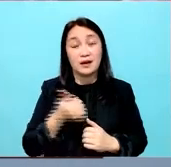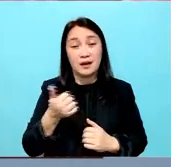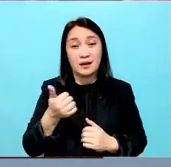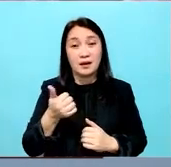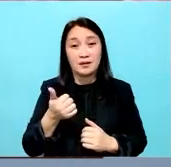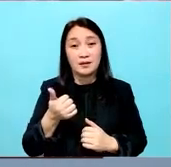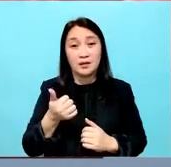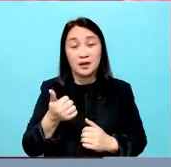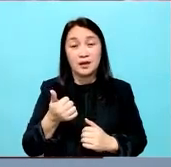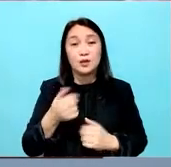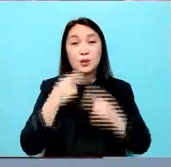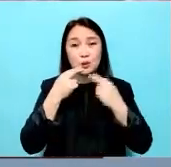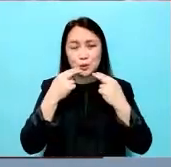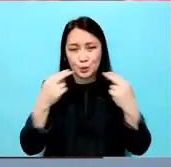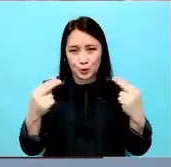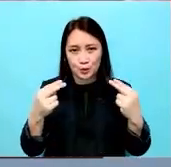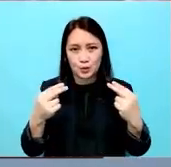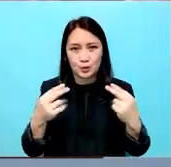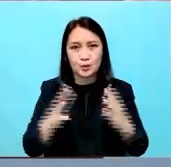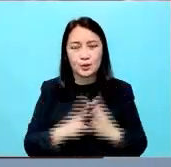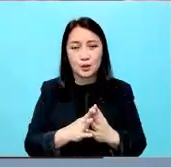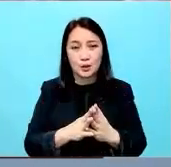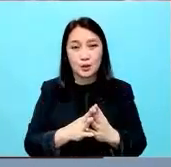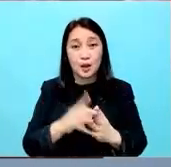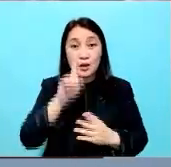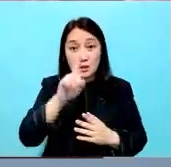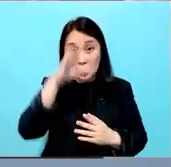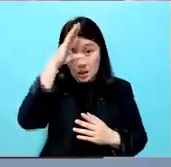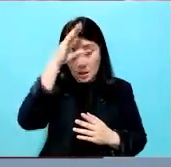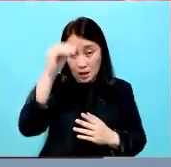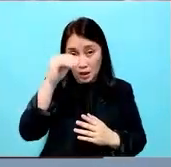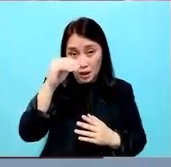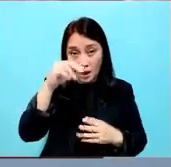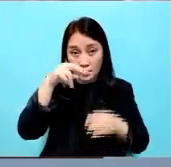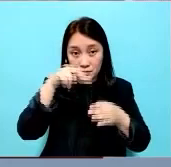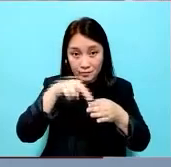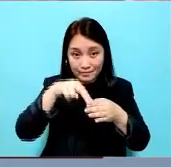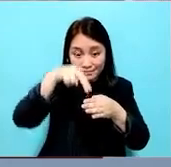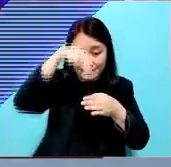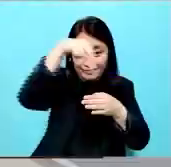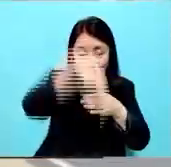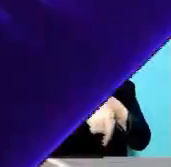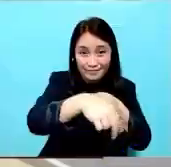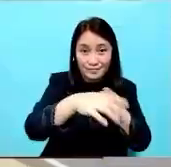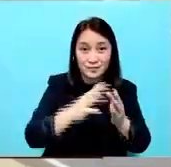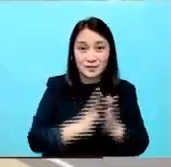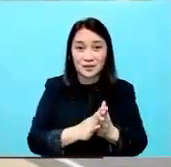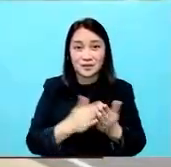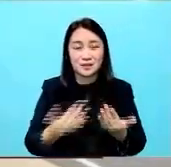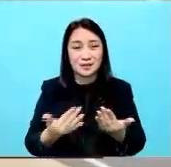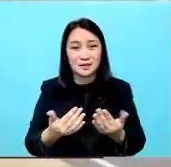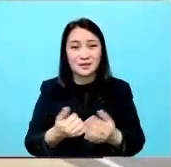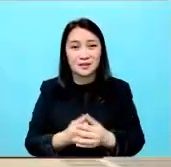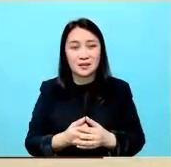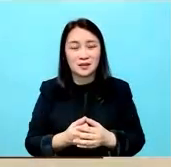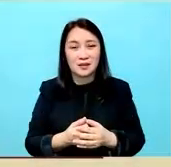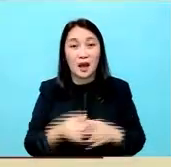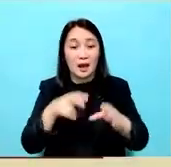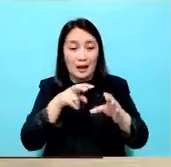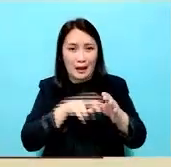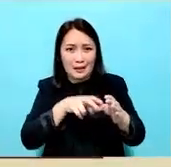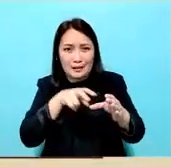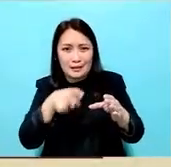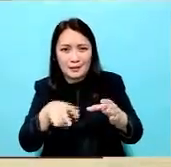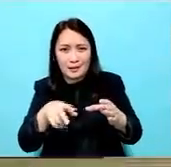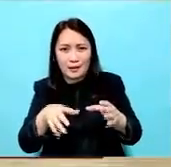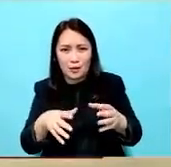patay ang isang lalaki matapos tumalon mula sa ninakaw niyang police cruiser sa Amerika. Mala Grand Theft Auto kung patakboy ng